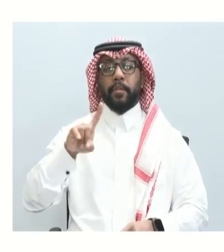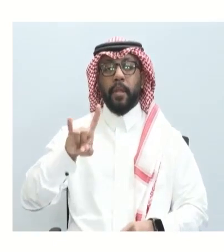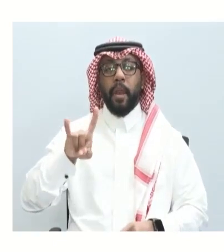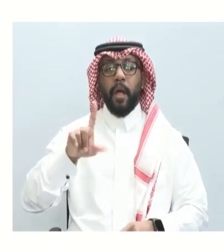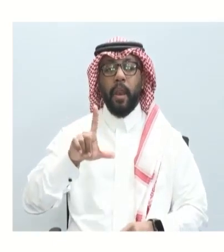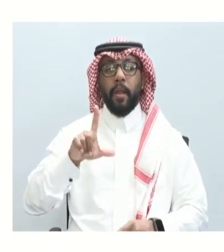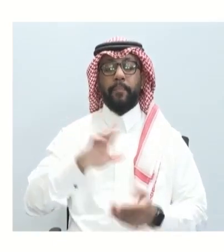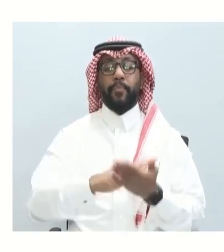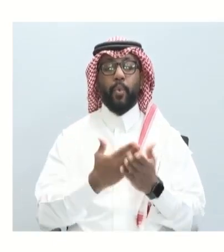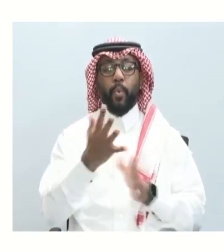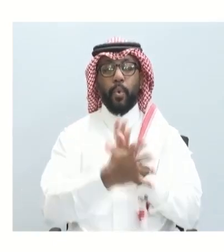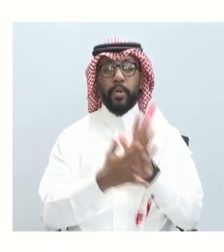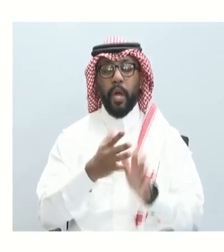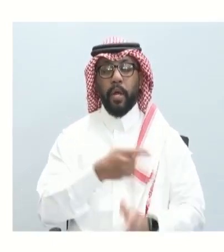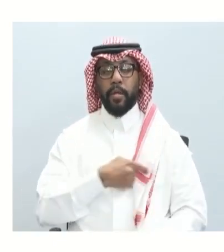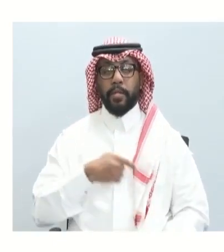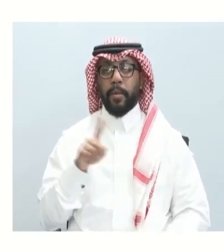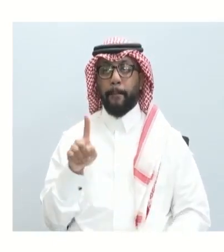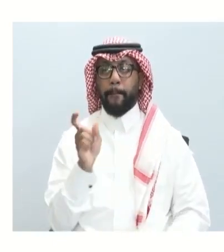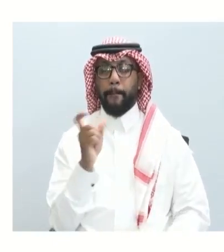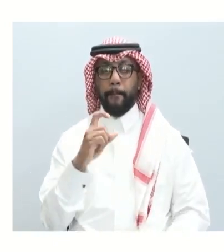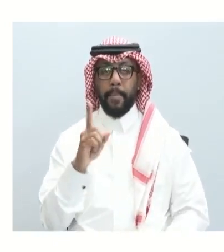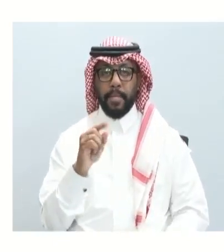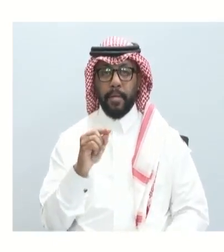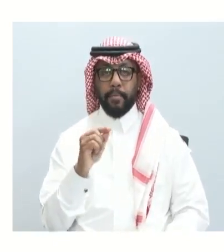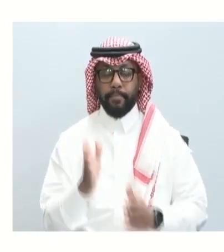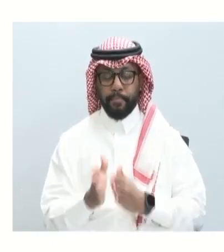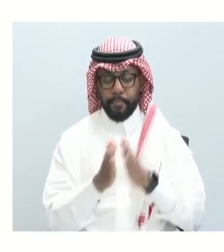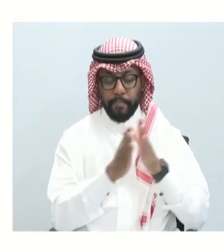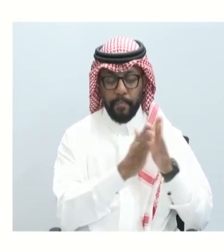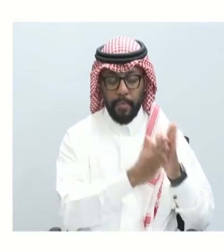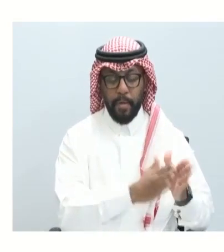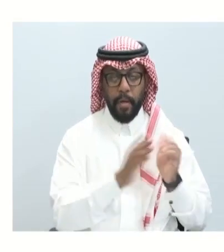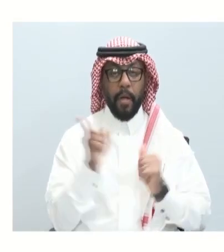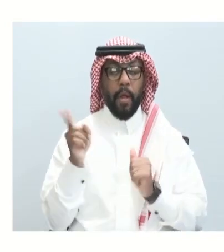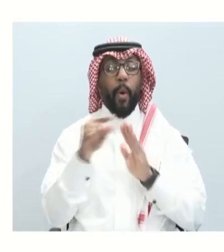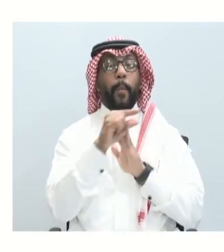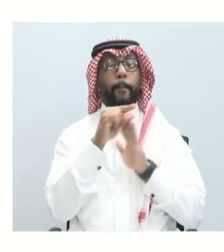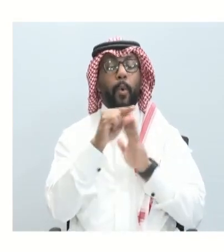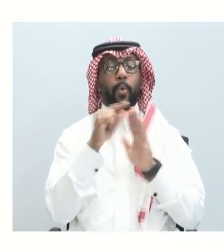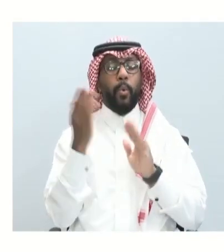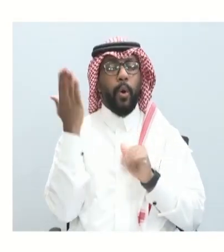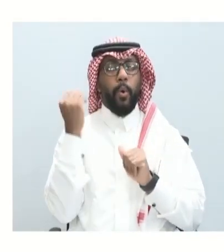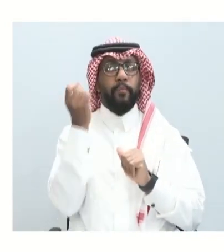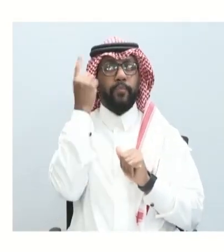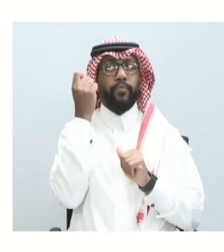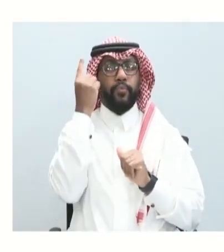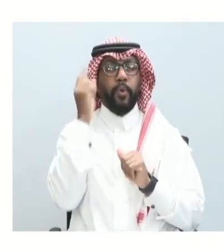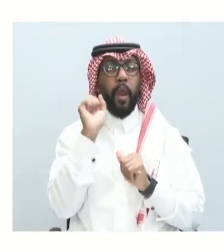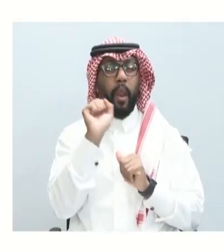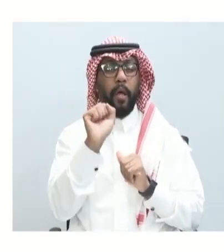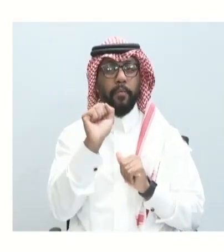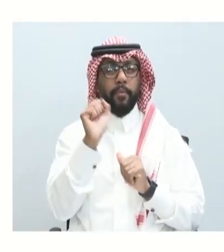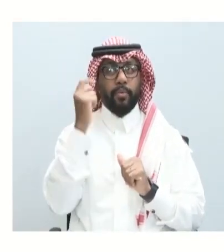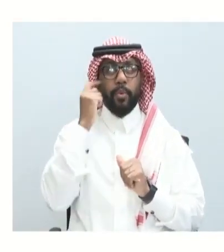الصالح اليوم نستكمل ما توقفنا عنده في الدرس السابق وهو درس التفكير المنطقي